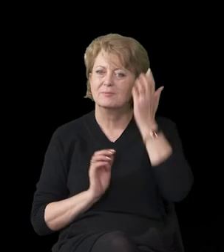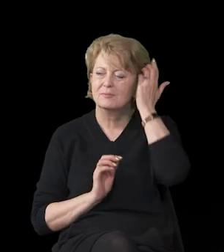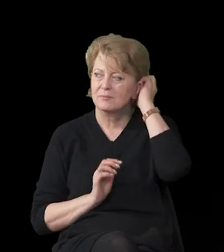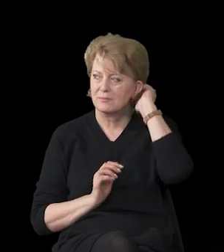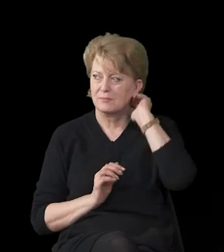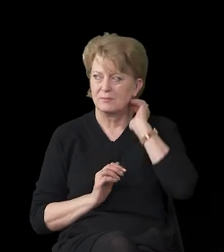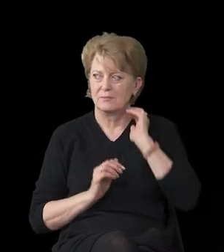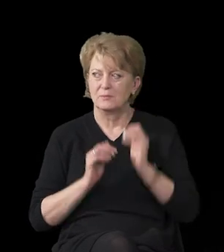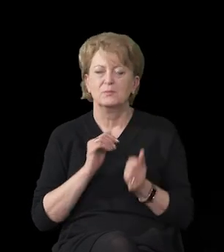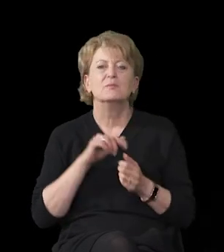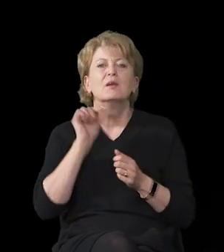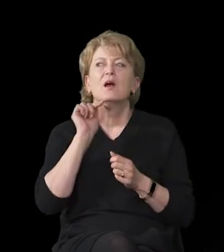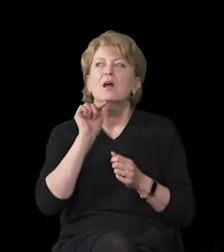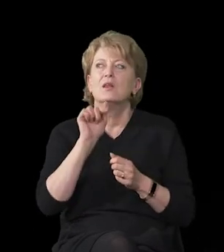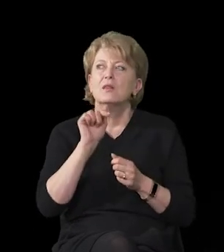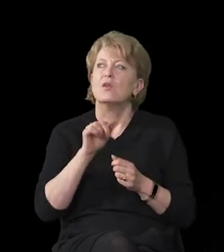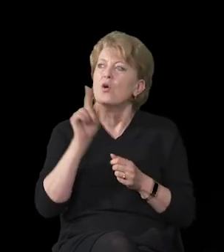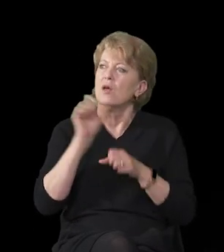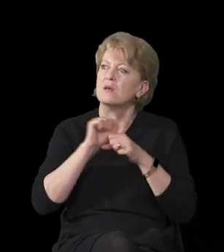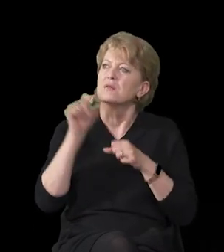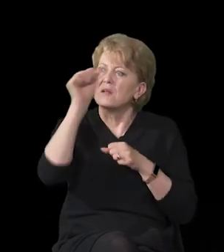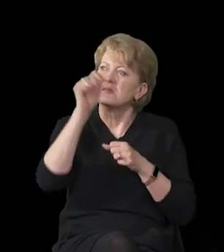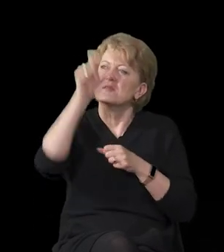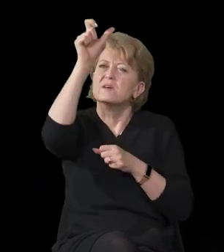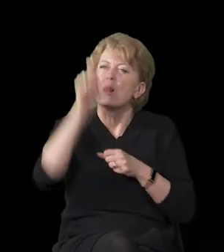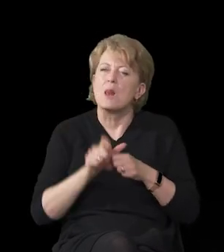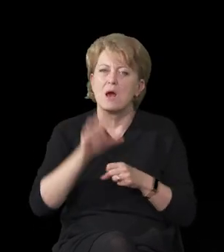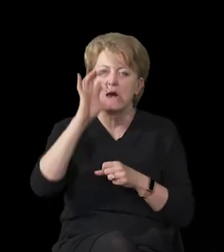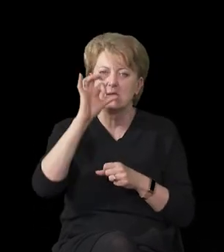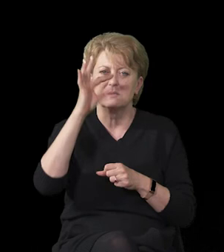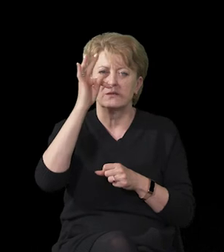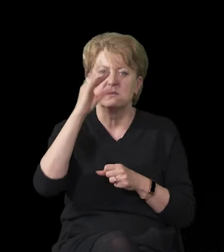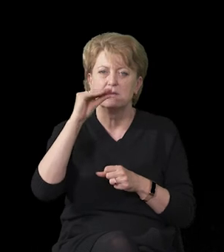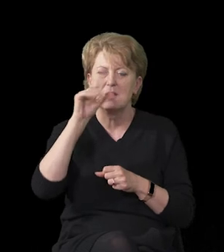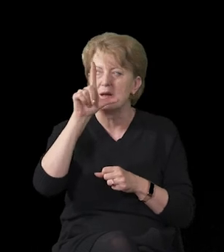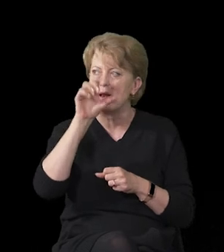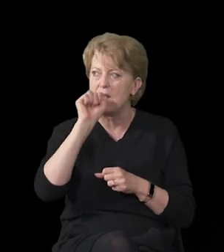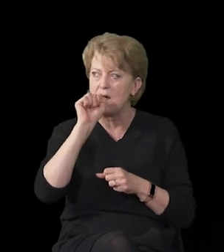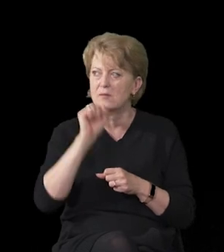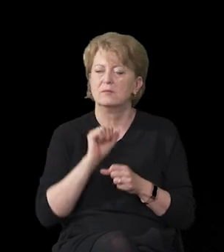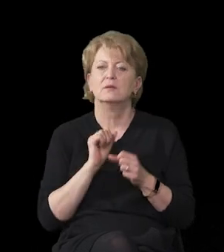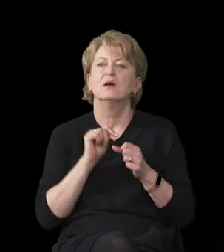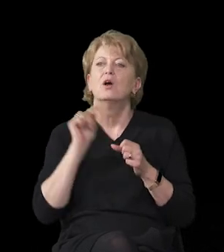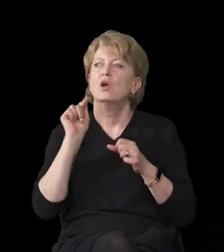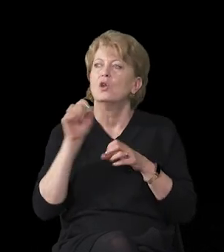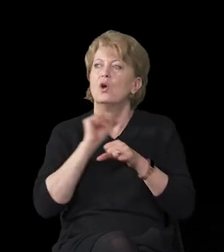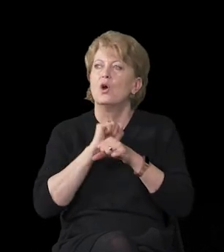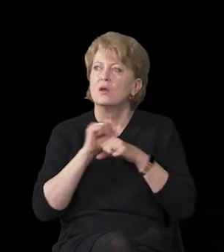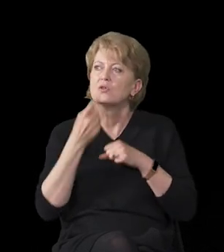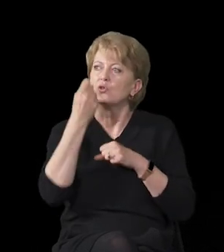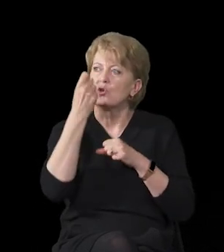króla Ezany, który był pierwszym, który właśnie przyjął chrześcijaństwo w Aksum. Ona jest troszeczkę przekrzywiona,